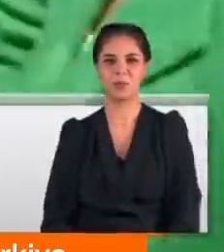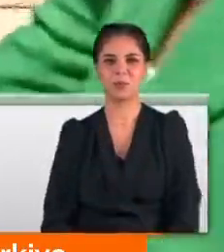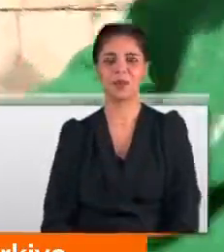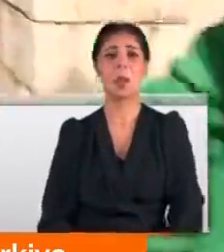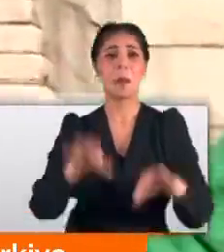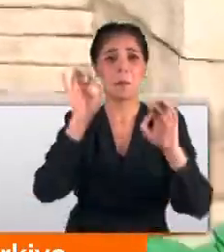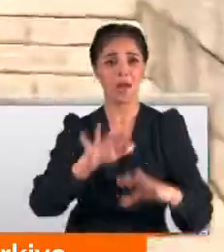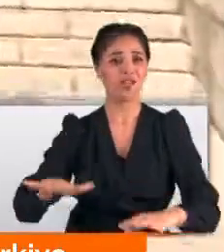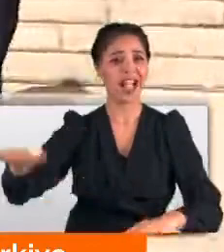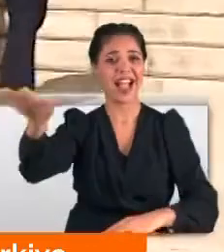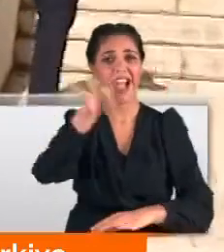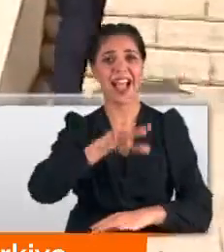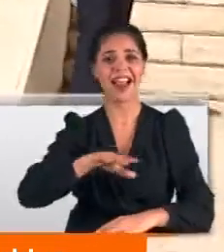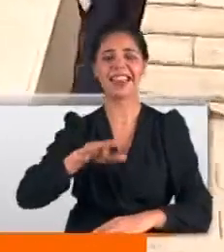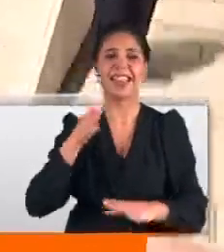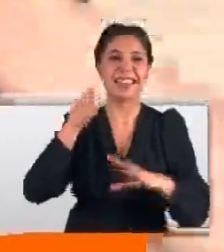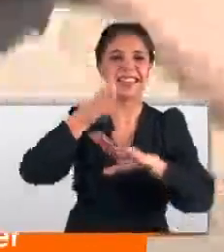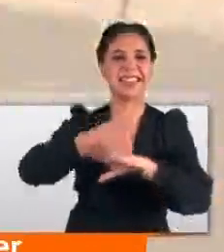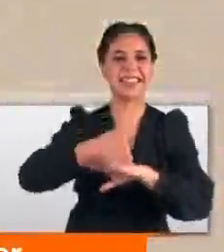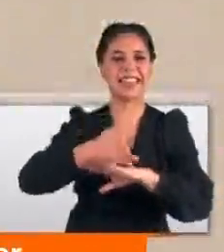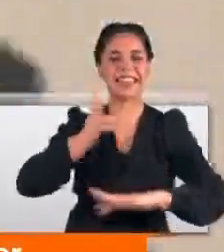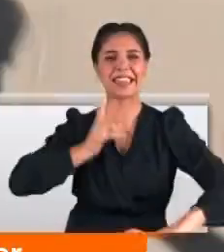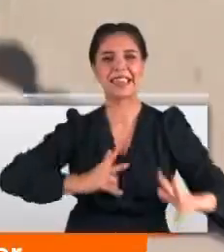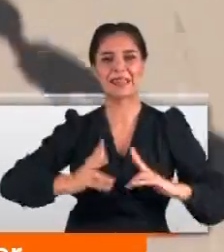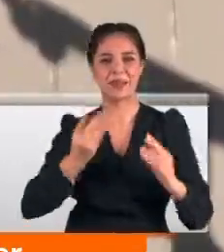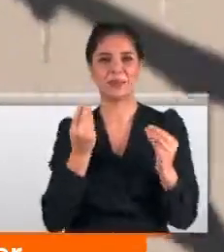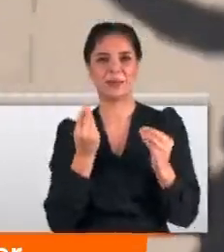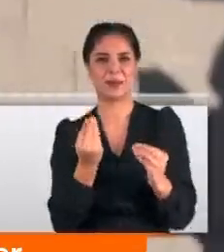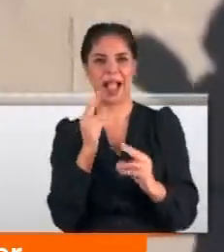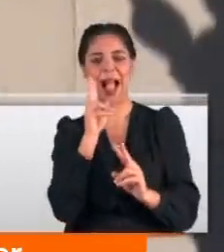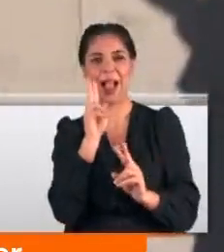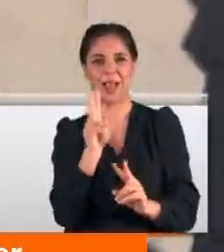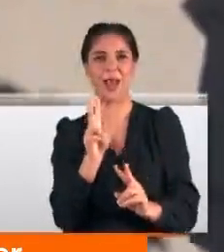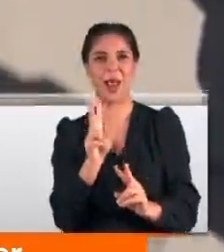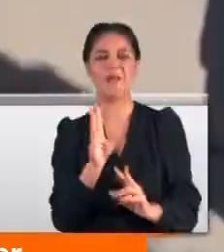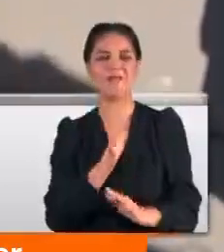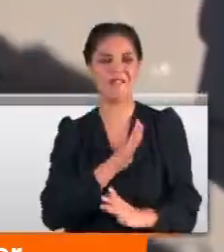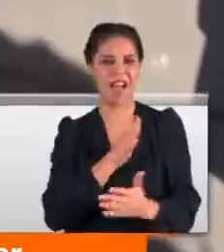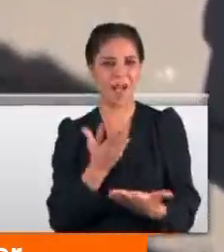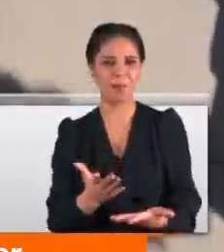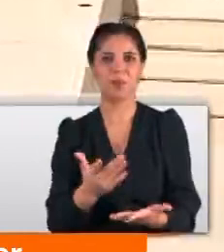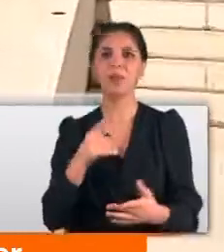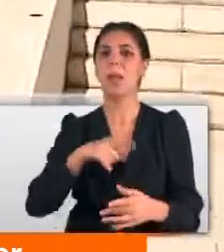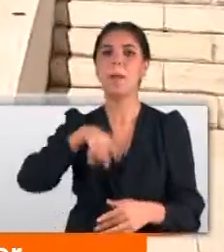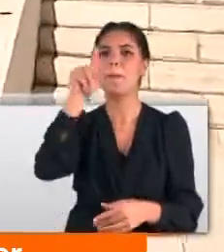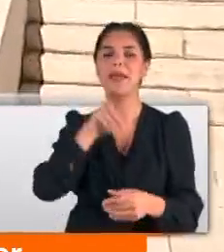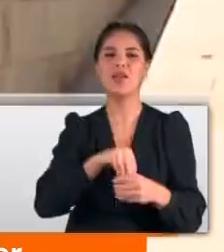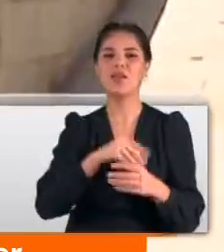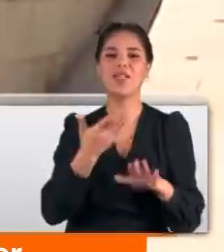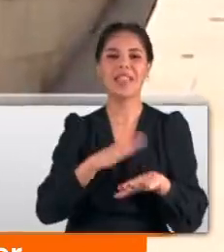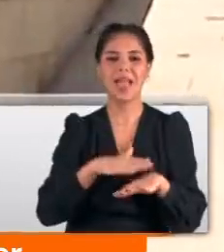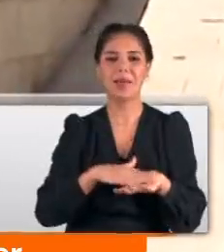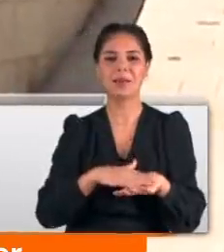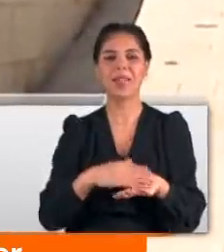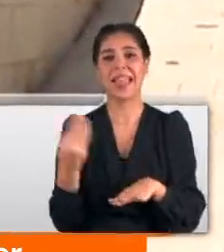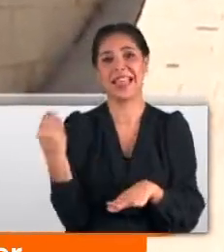Başlangıçta herkes ilk gelişte daha özenli gelme gayretinde oluyor. Siz neler yaptınız bugün için? Yenilenmek